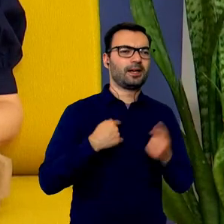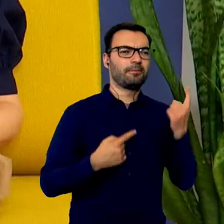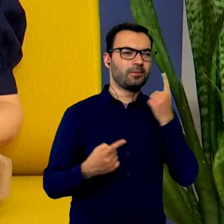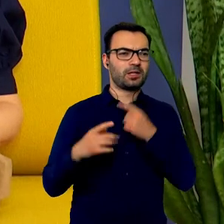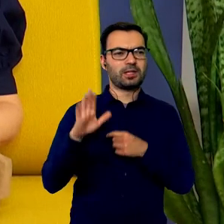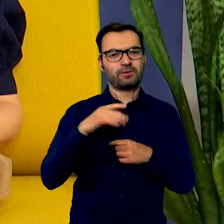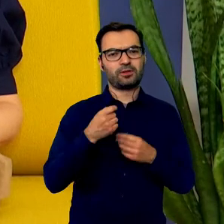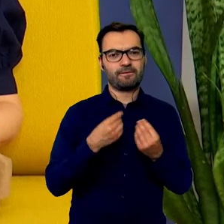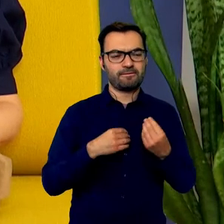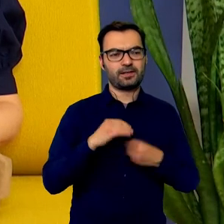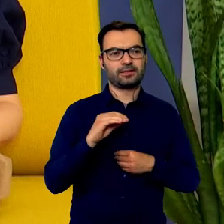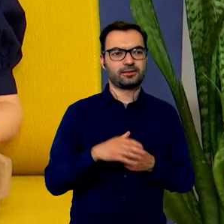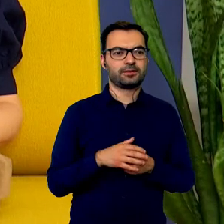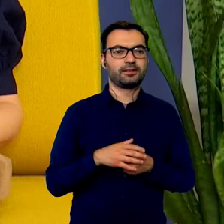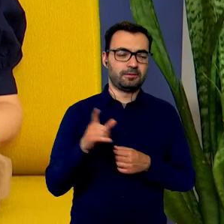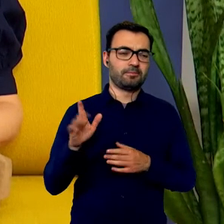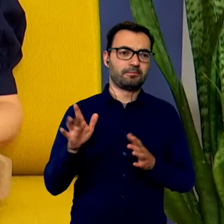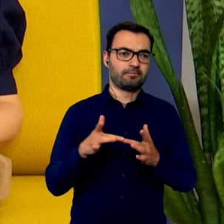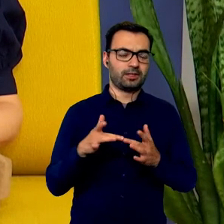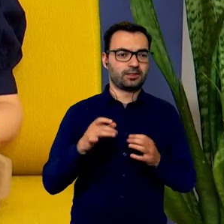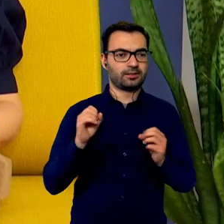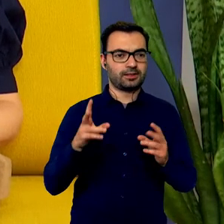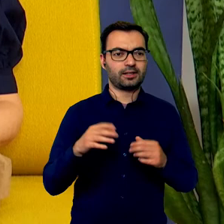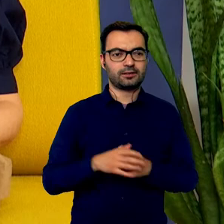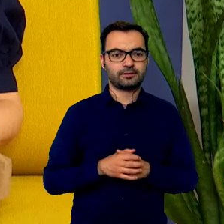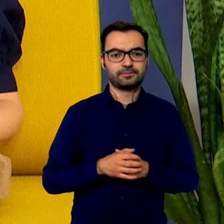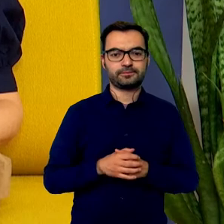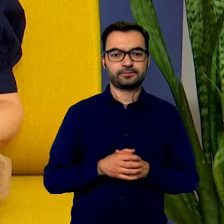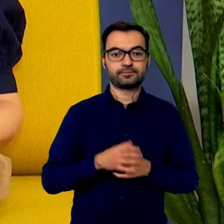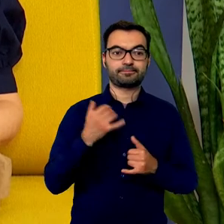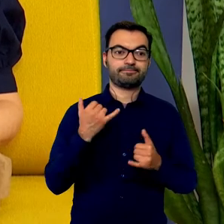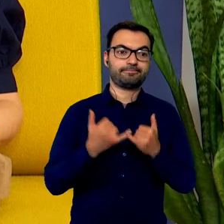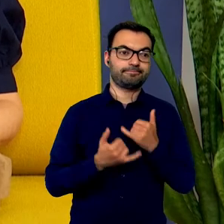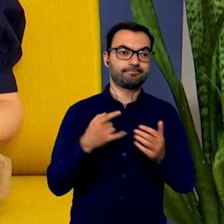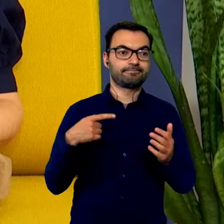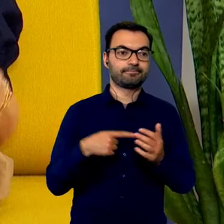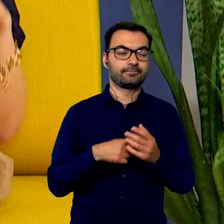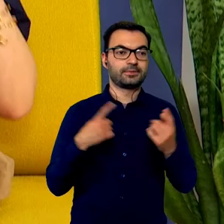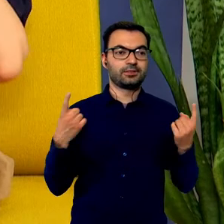bo to, co pani mówi, jest faktem. Natomiast gdyby sytuacja